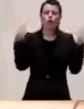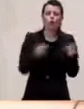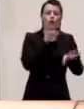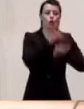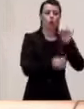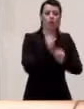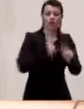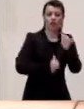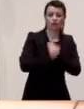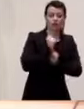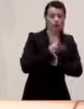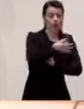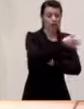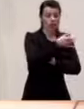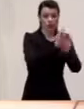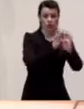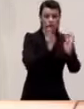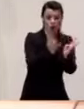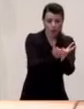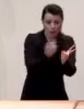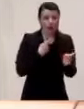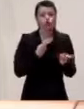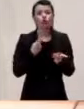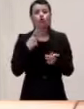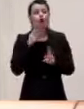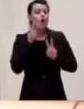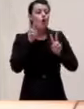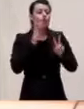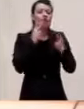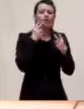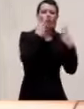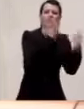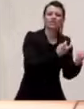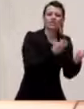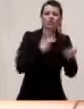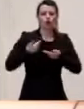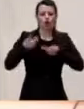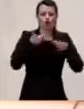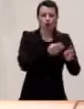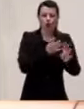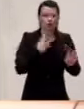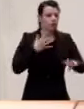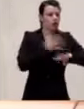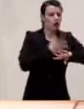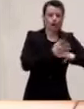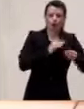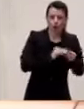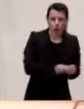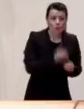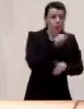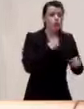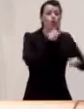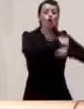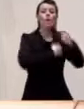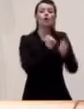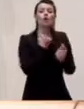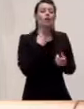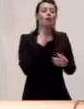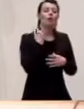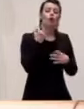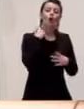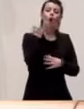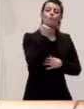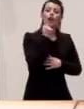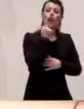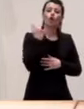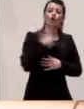dell'isolamento, dell'accesso dei visitatori e degli ospiti, del comportamento degli operatori sanitari e sociosanitari e non